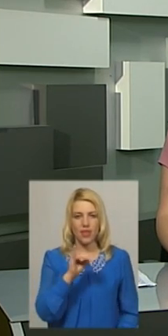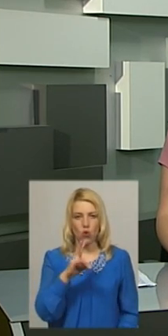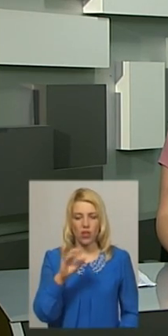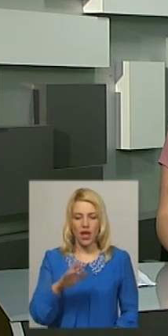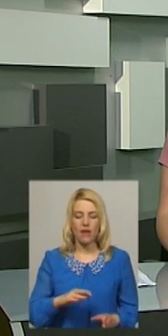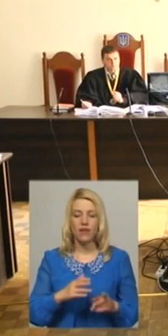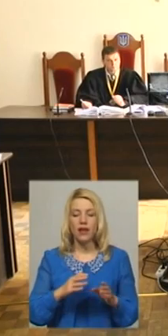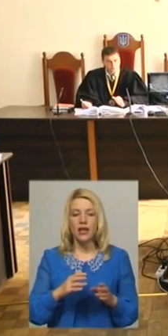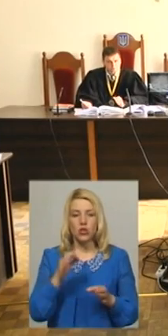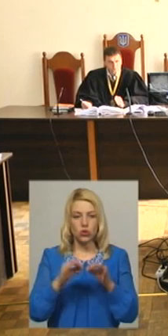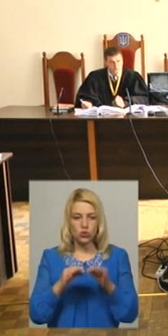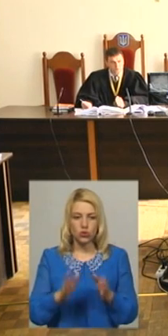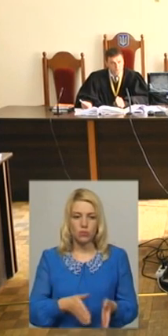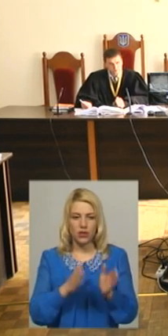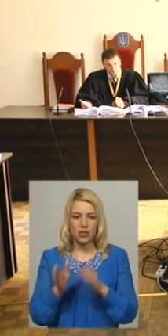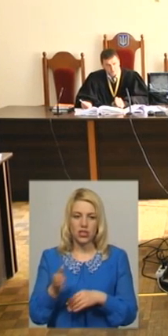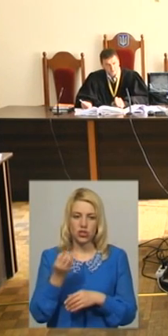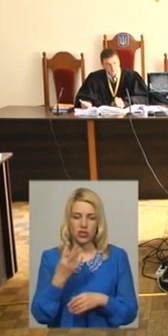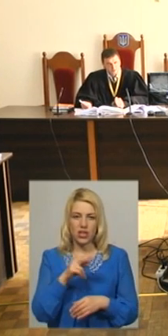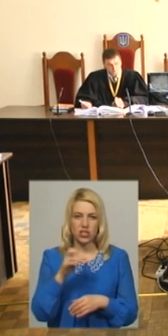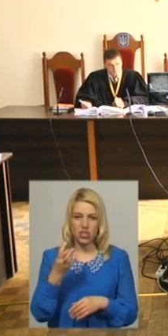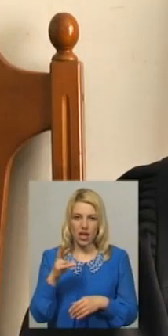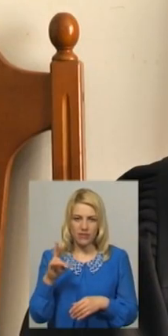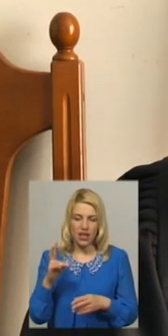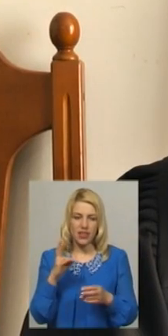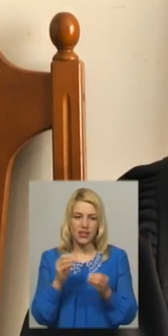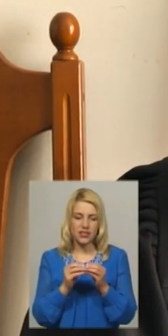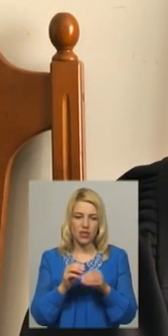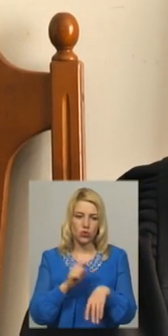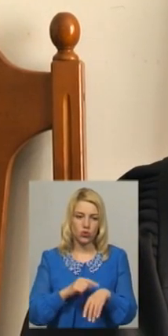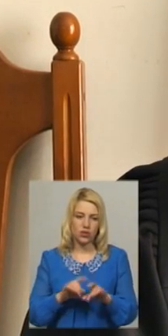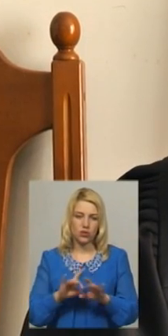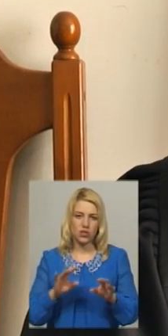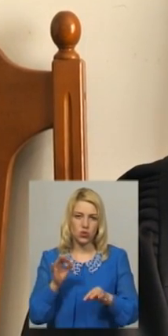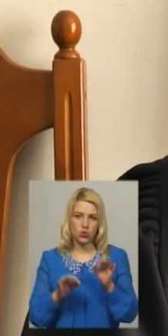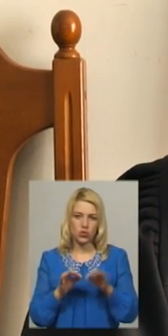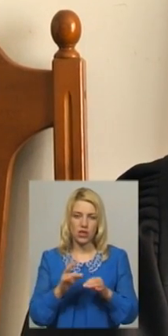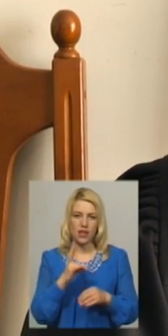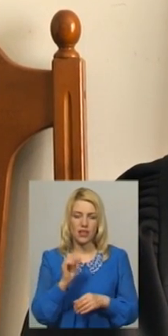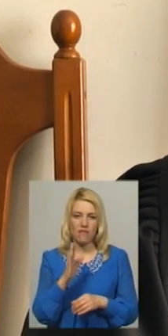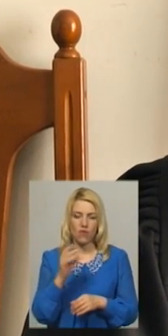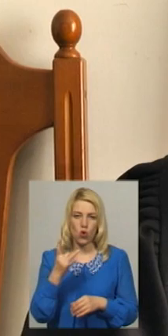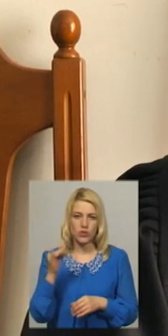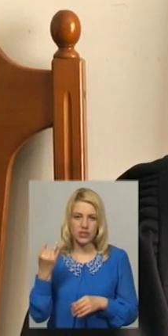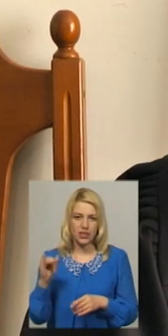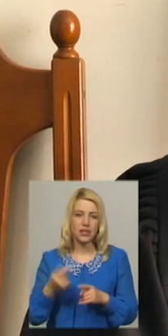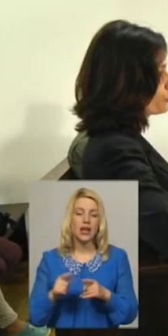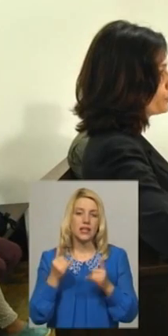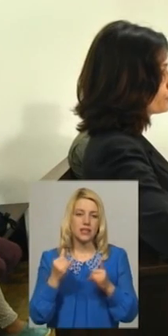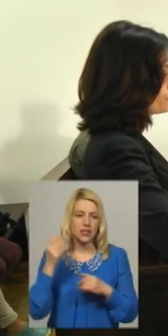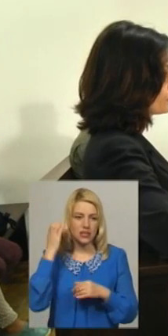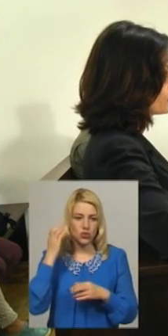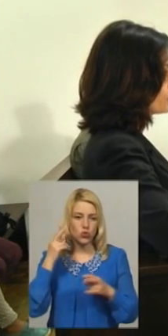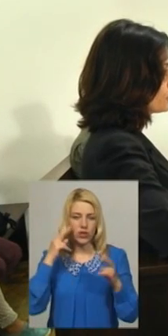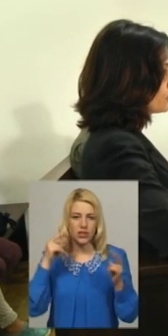перенесли на 14 червня на 10 годину. Про це розповів суддя Хмельницького міськрайонного суду Володимир Навроцький. Сьогодні ж заслухали свідків